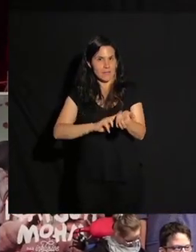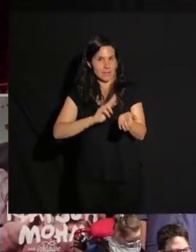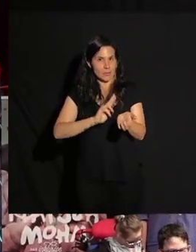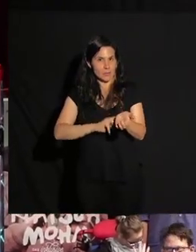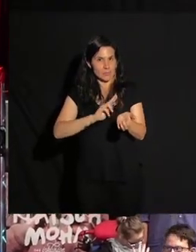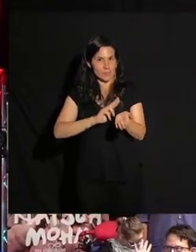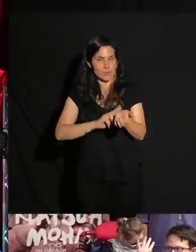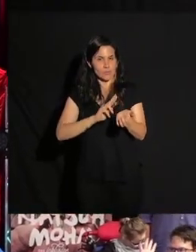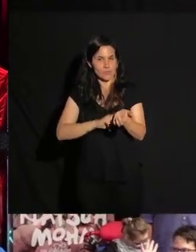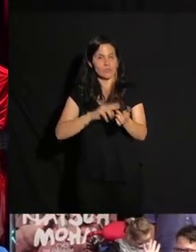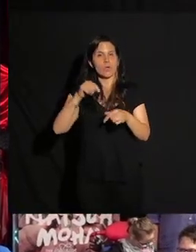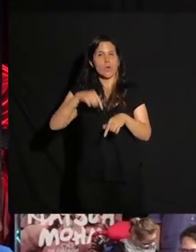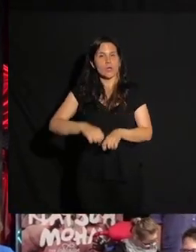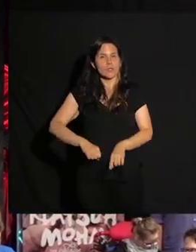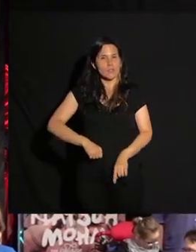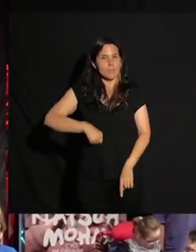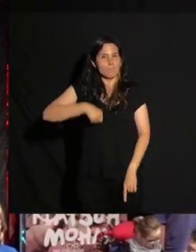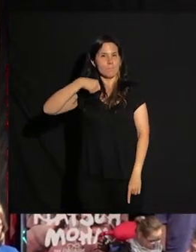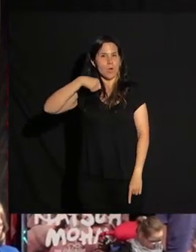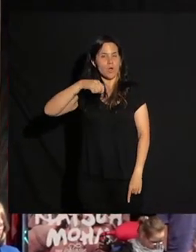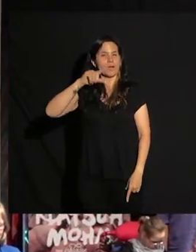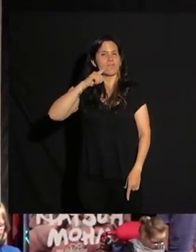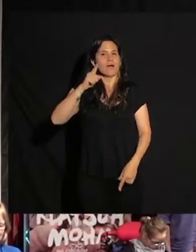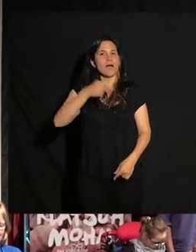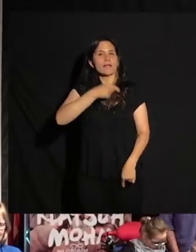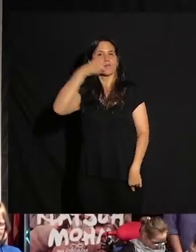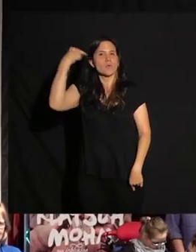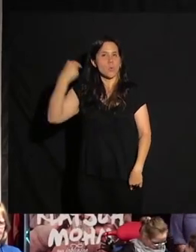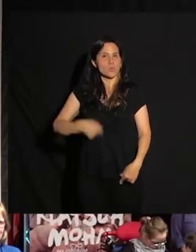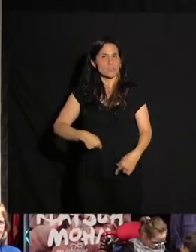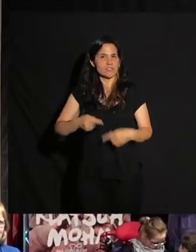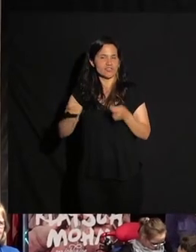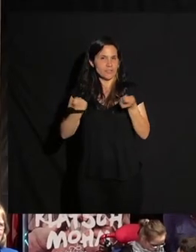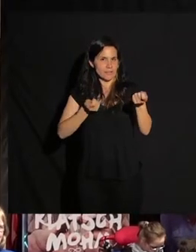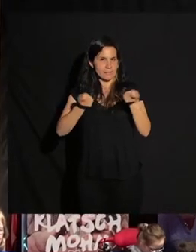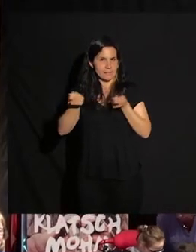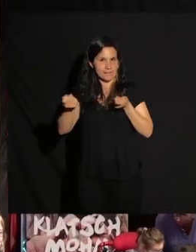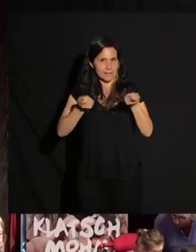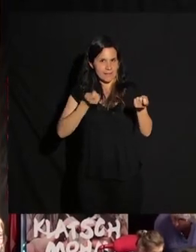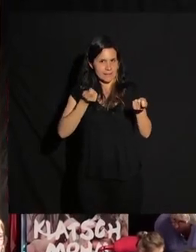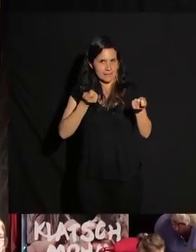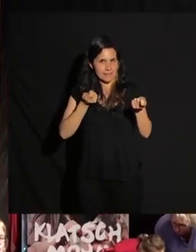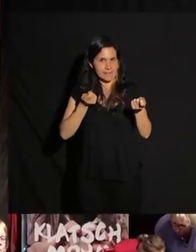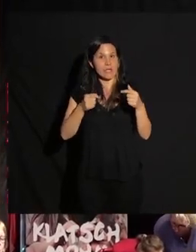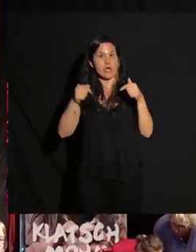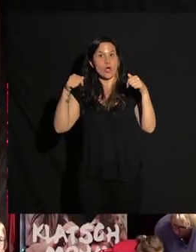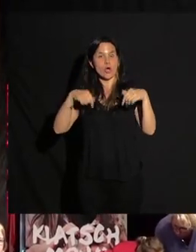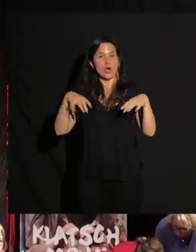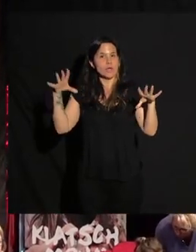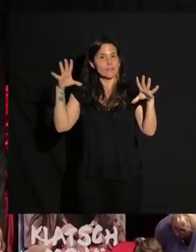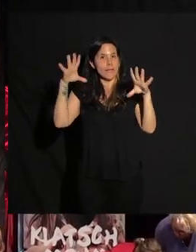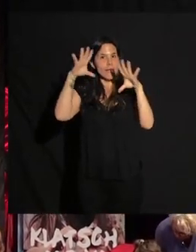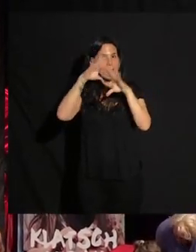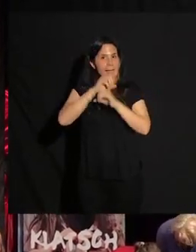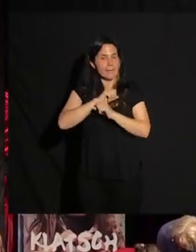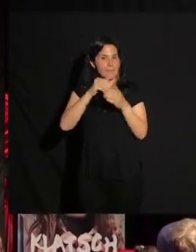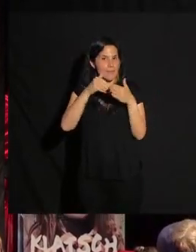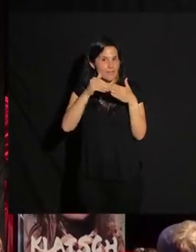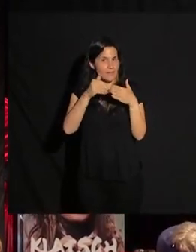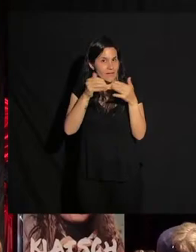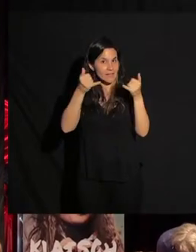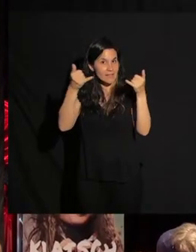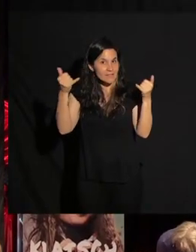klassisches Stück, einen russischen Tanz, einen russisch-ukrainischen Tanz. Heute Abend geht es weiter mit